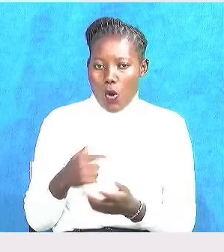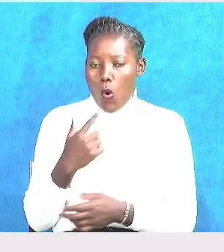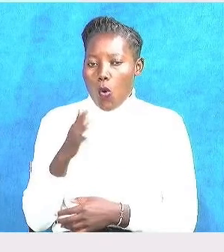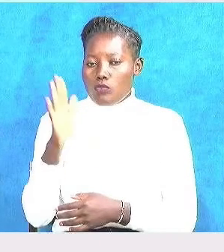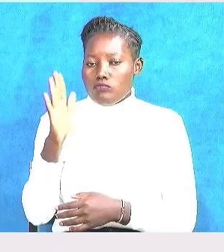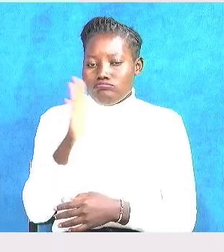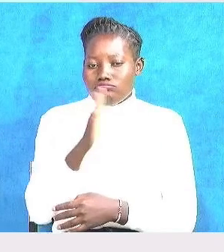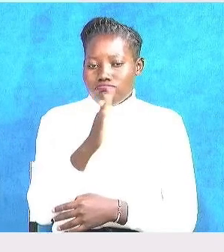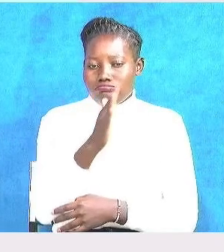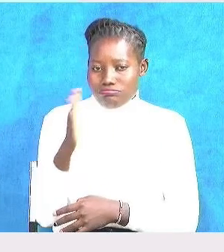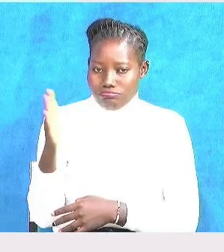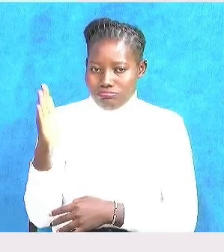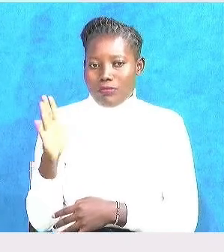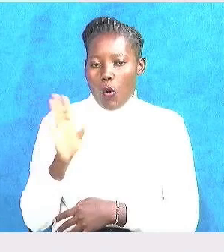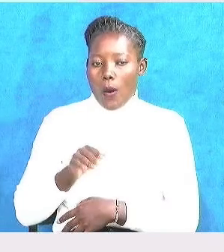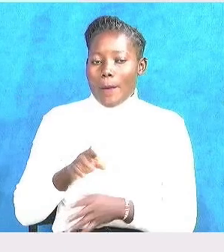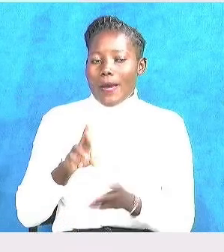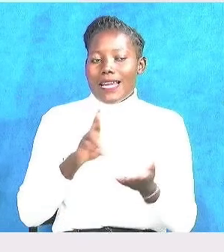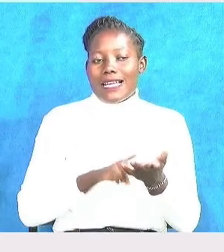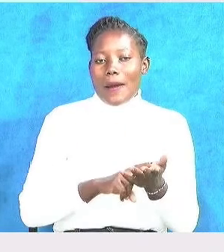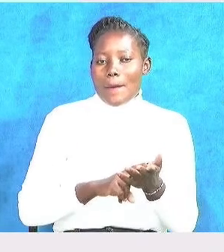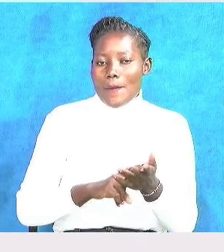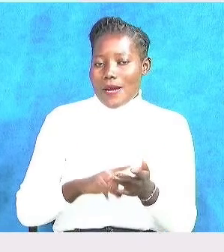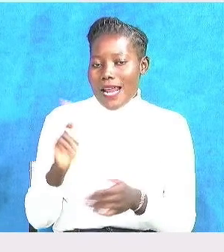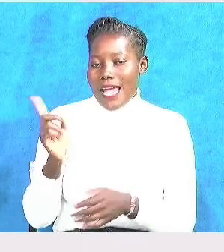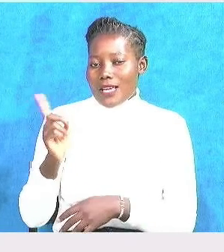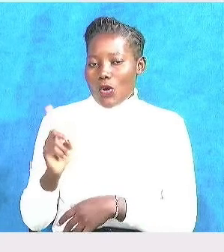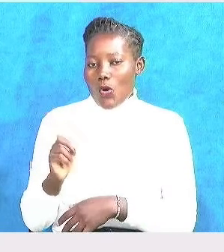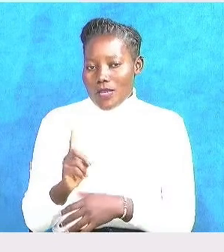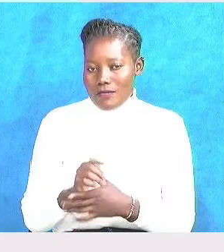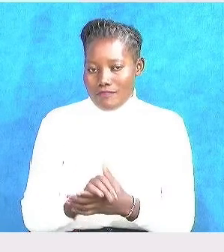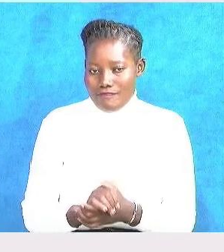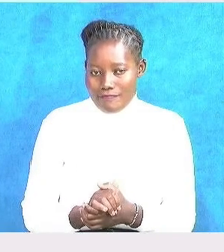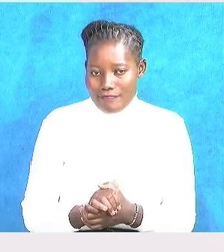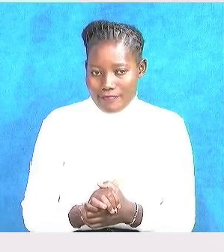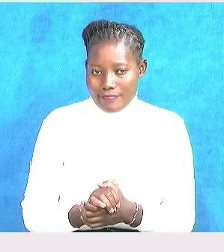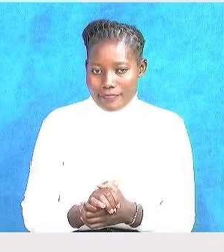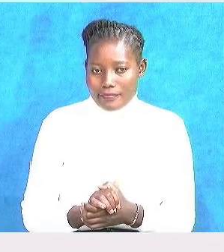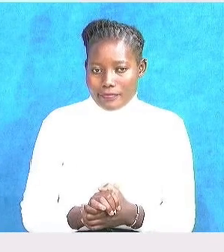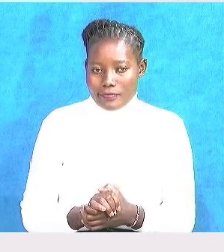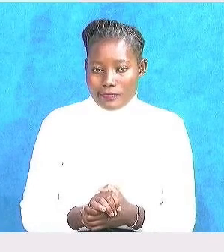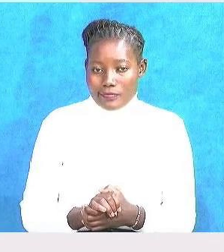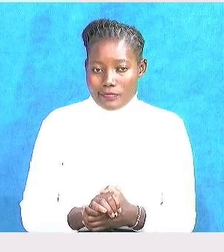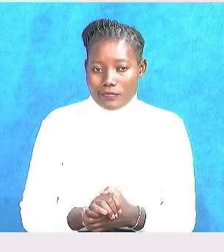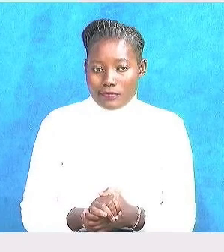atakayeipeperusha bendera ya mwakilishi wa wanawake. Catherine Wewa, Look Up TV.